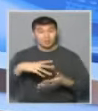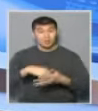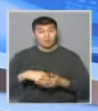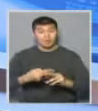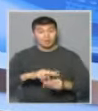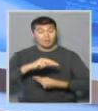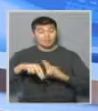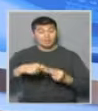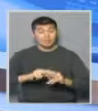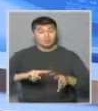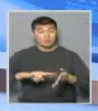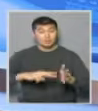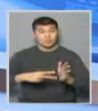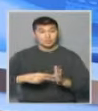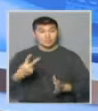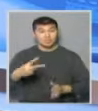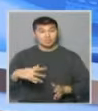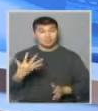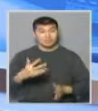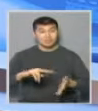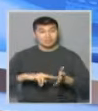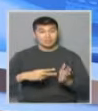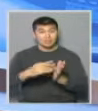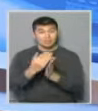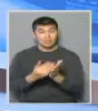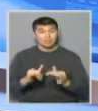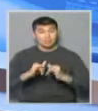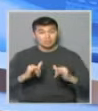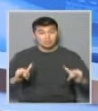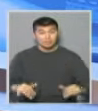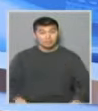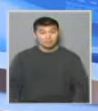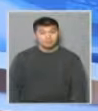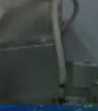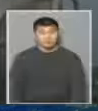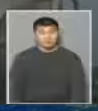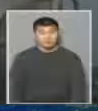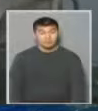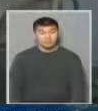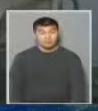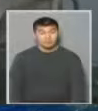қоса бизнестің жол картасы 2025 бағдарламасы да қарқынды.